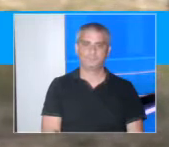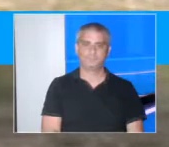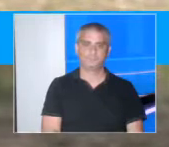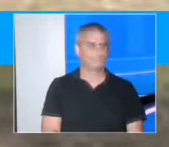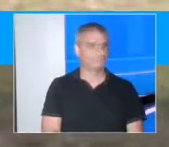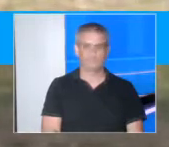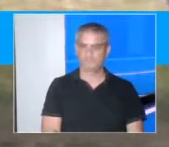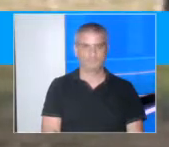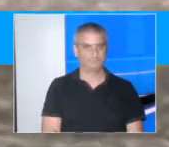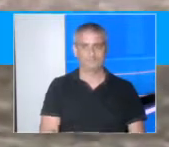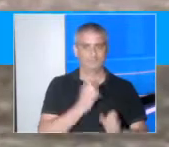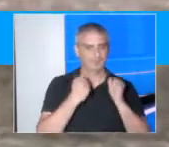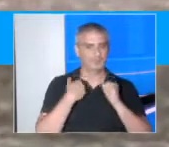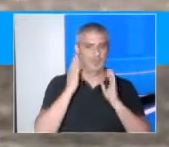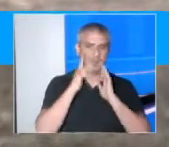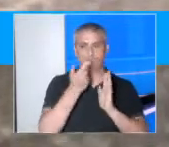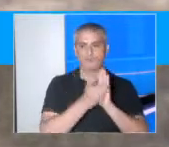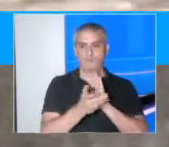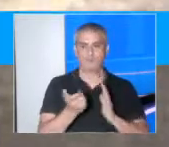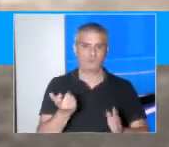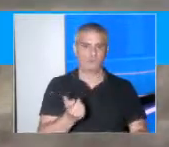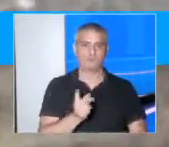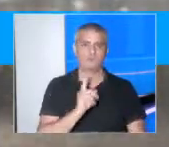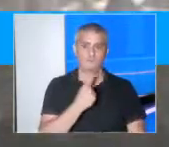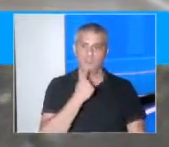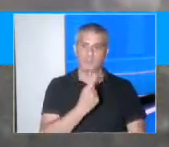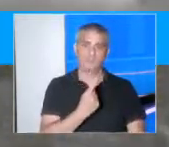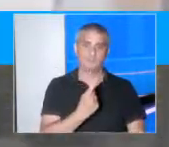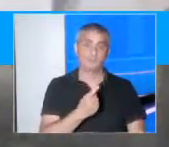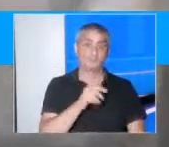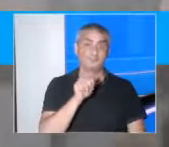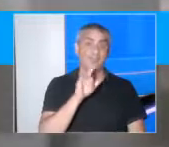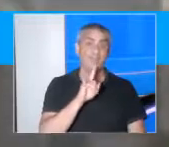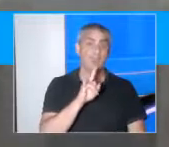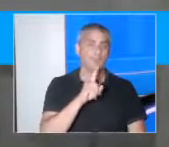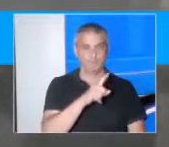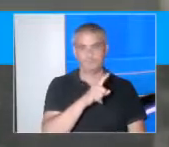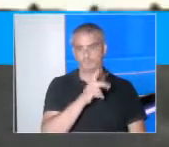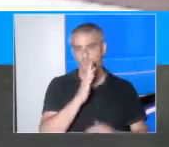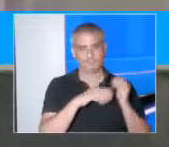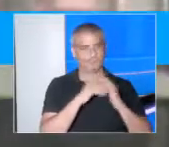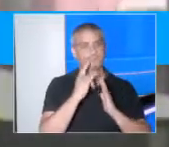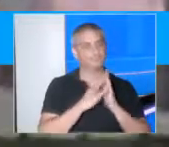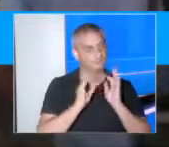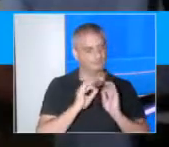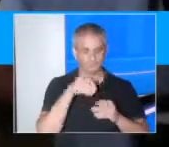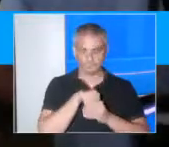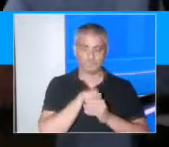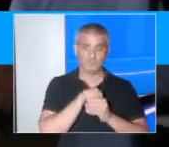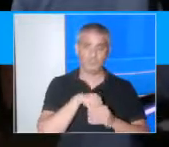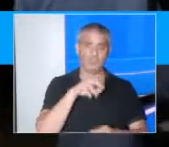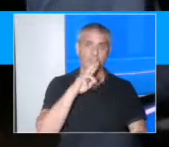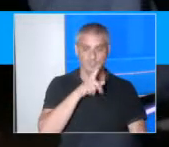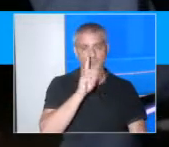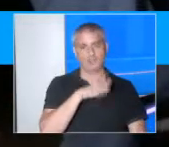קשה לי להאמין שהם יוותרו על זה. צריך להגיד, אלחרומי נטל של הבנייה החוקית בתוך רם,